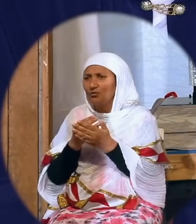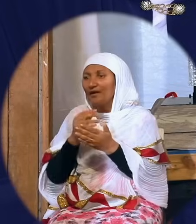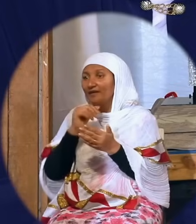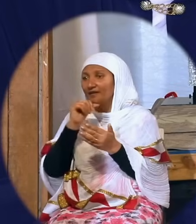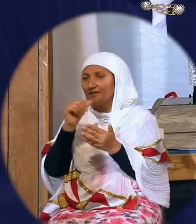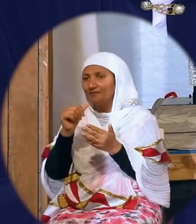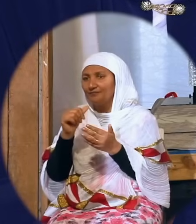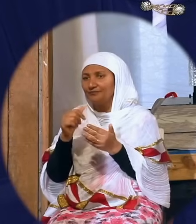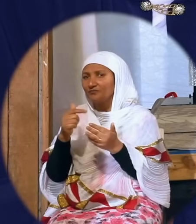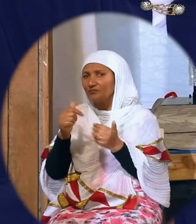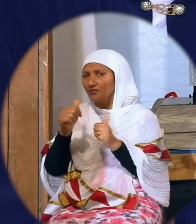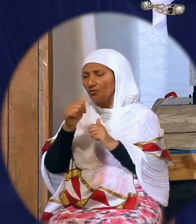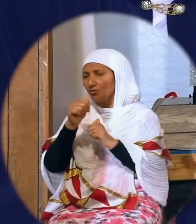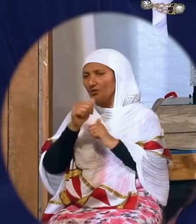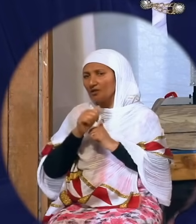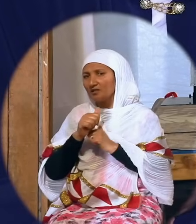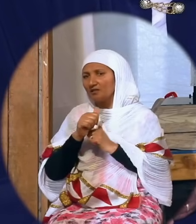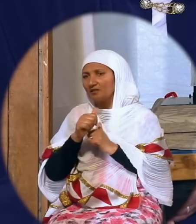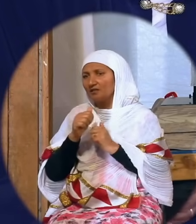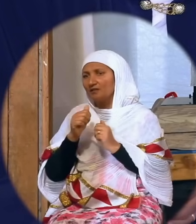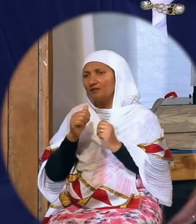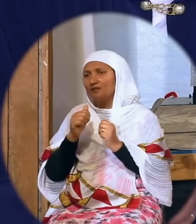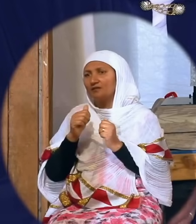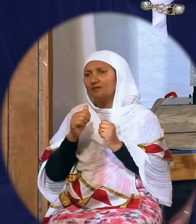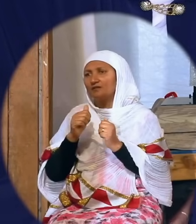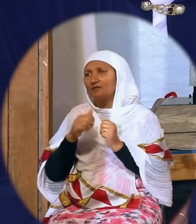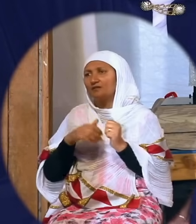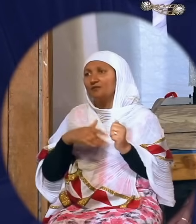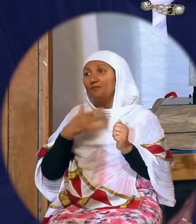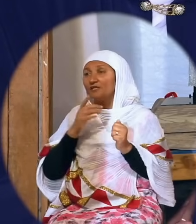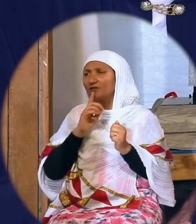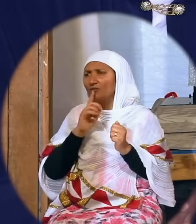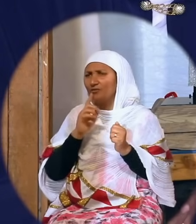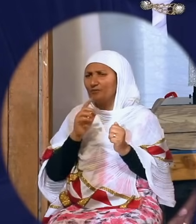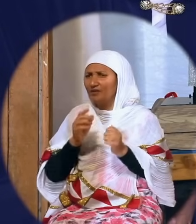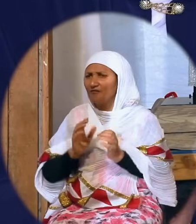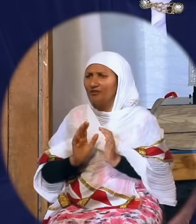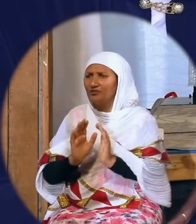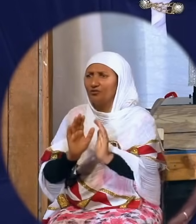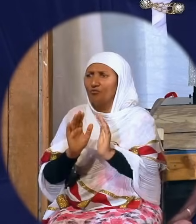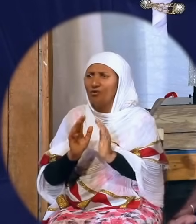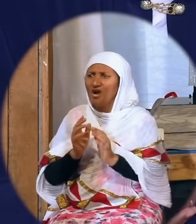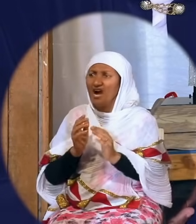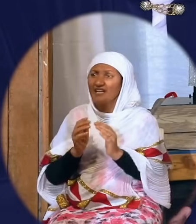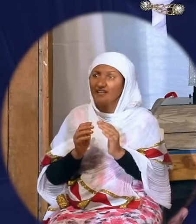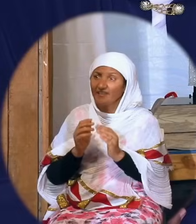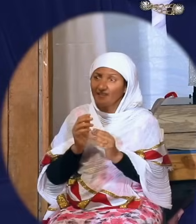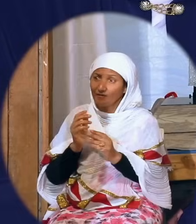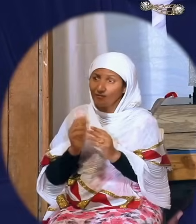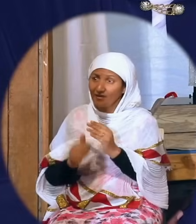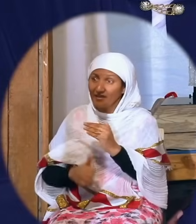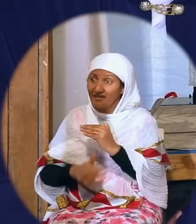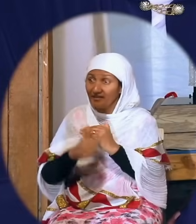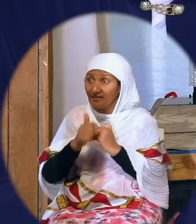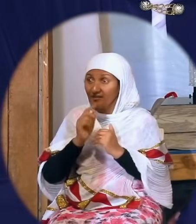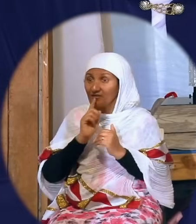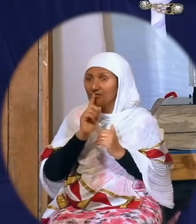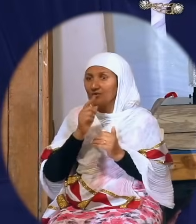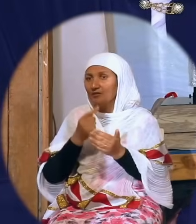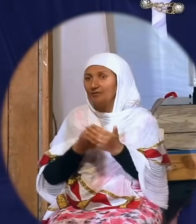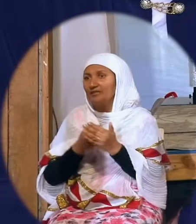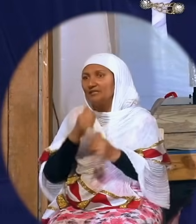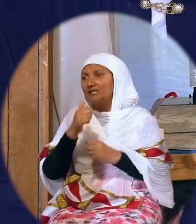እንደውም ወደ ራስን መቻልና ዲታች ወደ ማረክ ስሜት ነው የሚገፋቸው በጣም አደገኛ ነው ኬርፉሊ ኮሙኒኬት ማድረግ ይገባል በዚህ